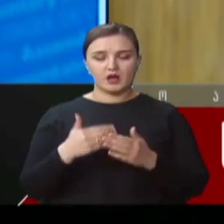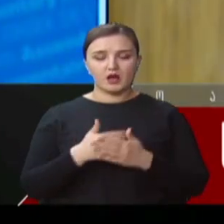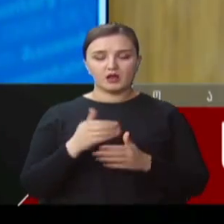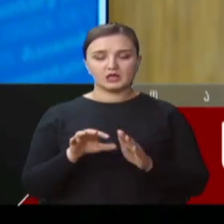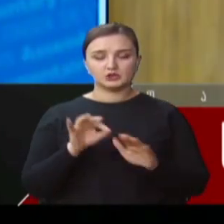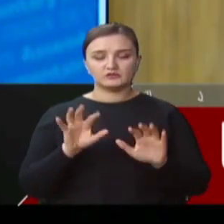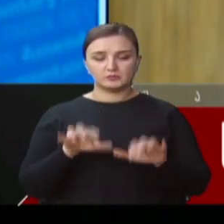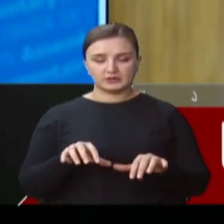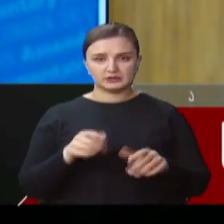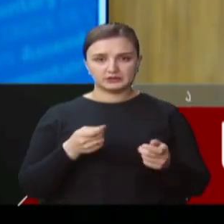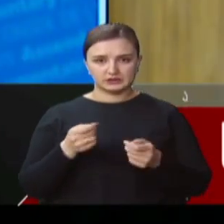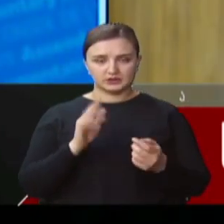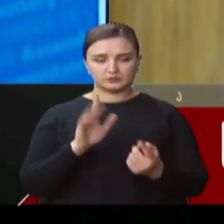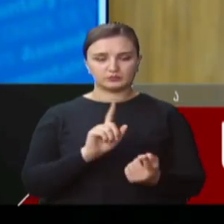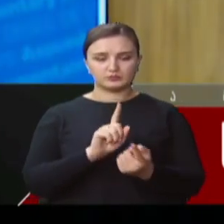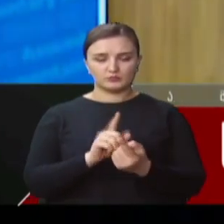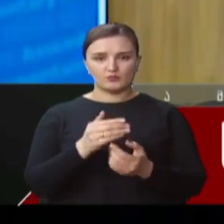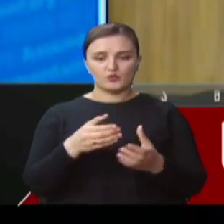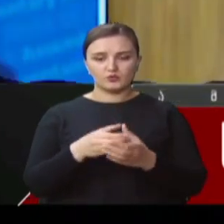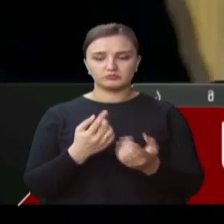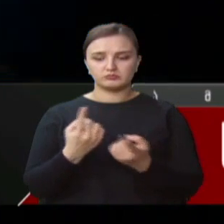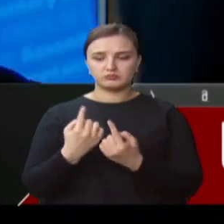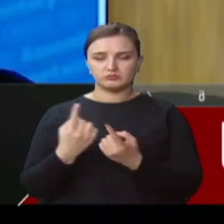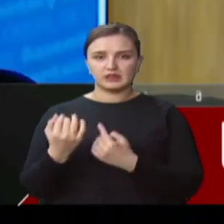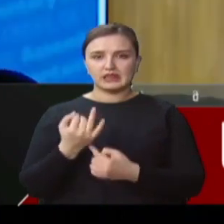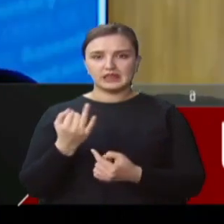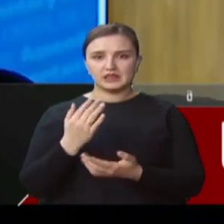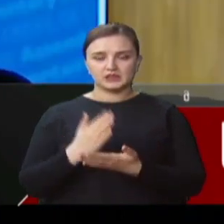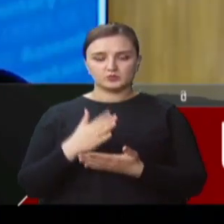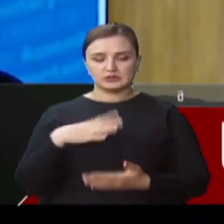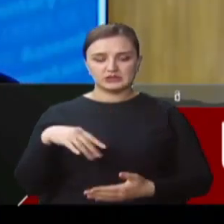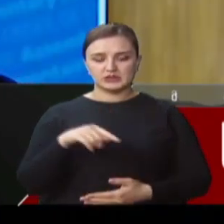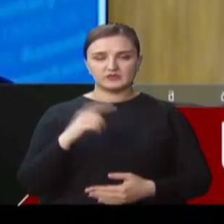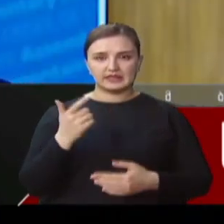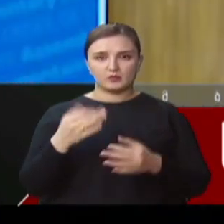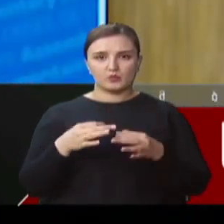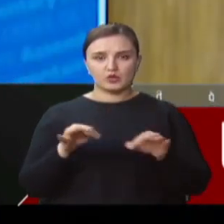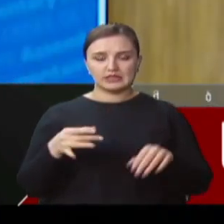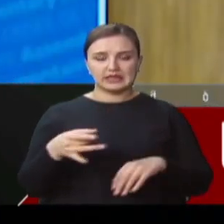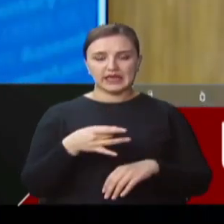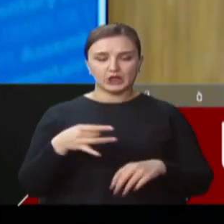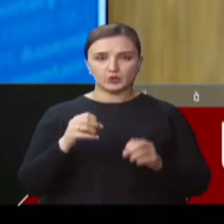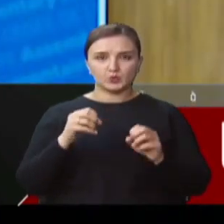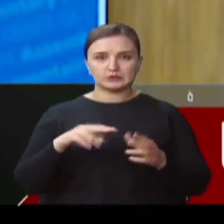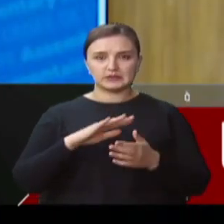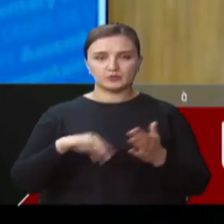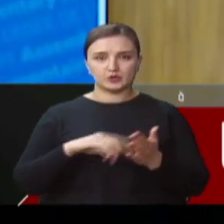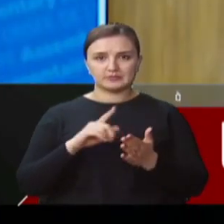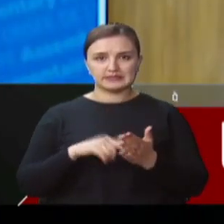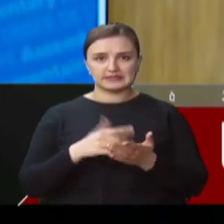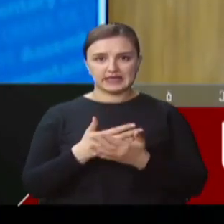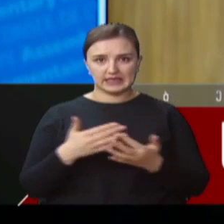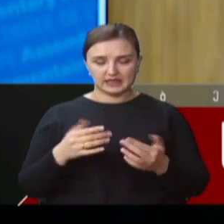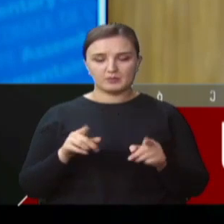მექნება შეხვედრა ყველა დელეგაციის წარმომადგენლობასთან, რომელიც დაინტერესებულია საქართველოში დემოკრატიით, რეგიონალური უსაფრთხოების საკითხებით და